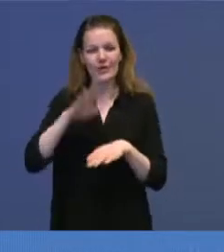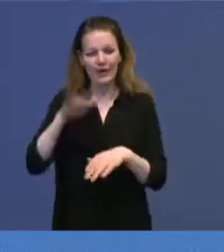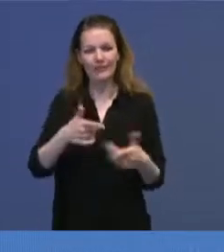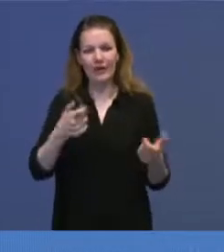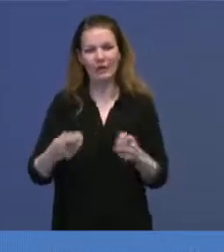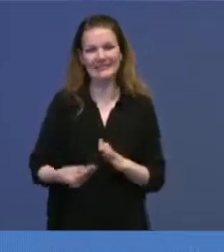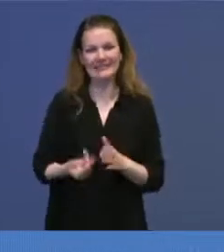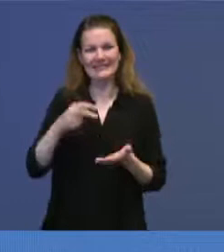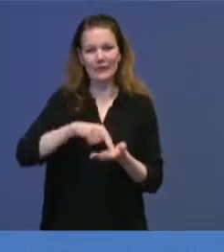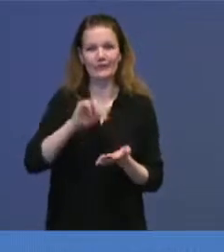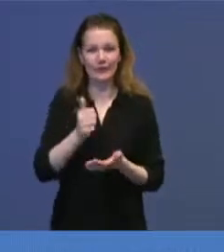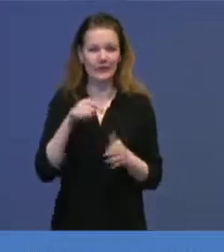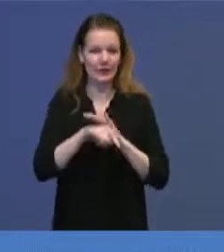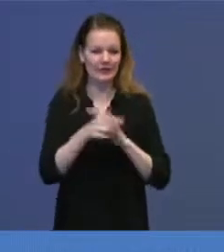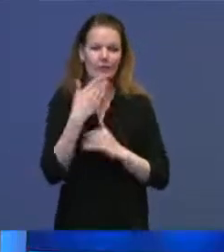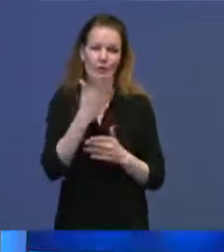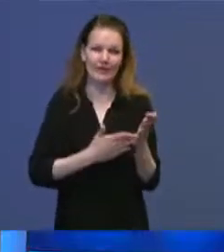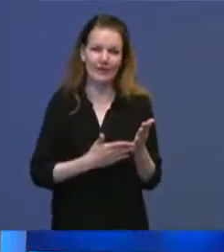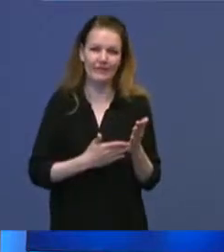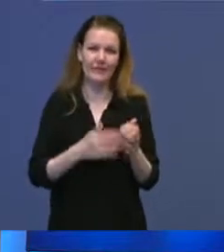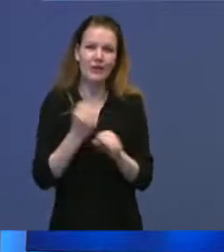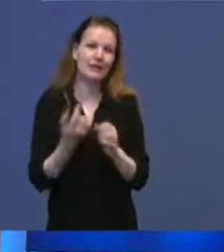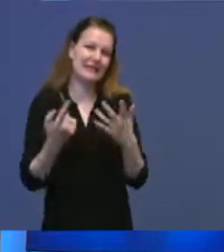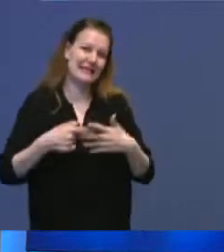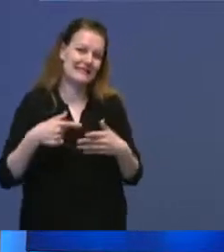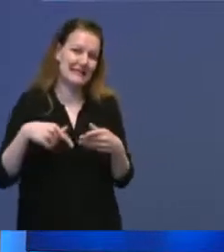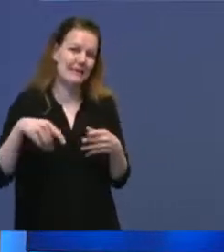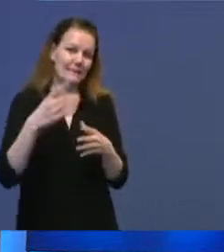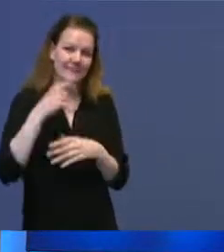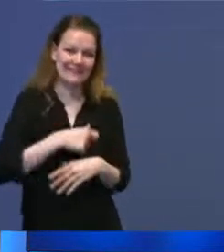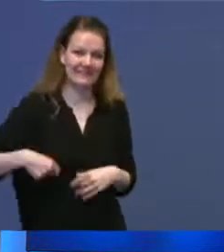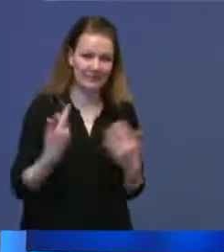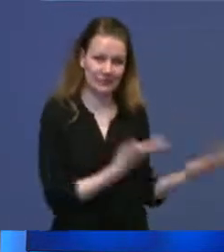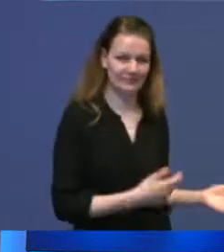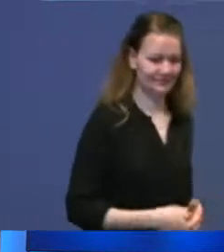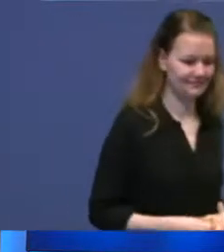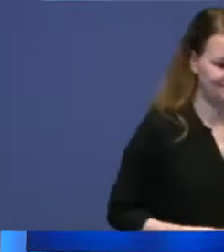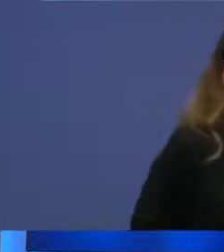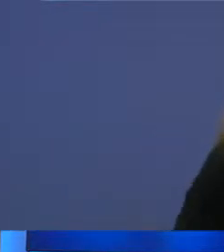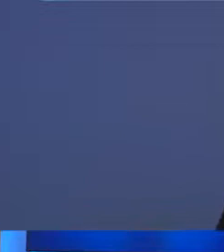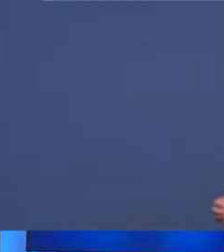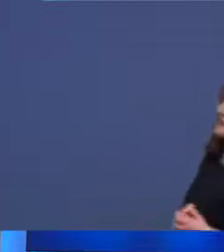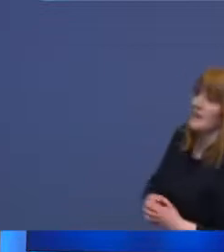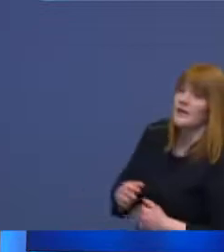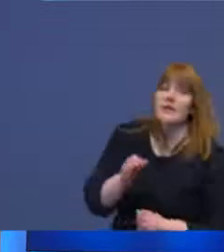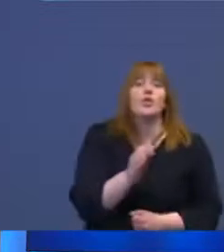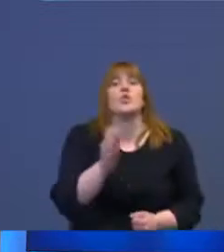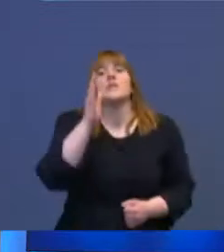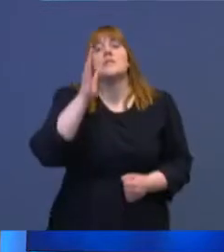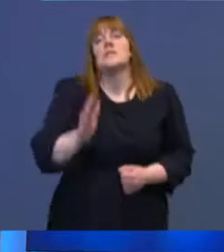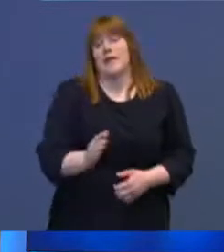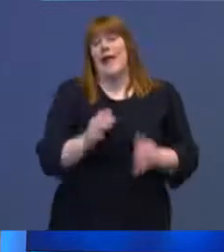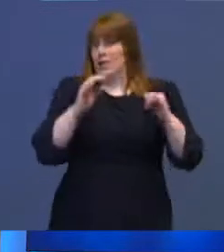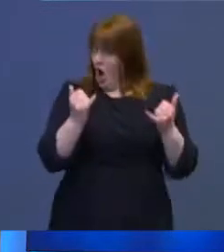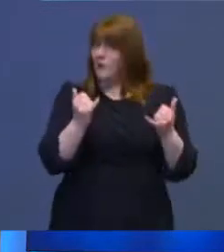måte. Og da vil jeg gi ordet til arbeids- og inkluderingsministeren. Tusen takk, justisminister. Ja, Norge godt rustet